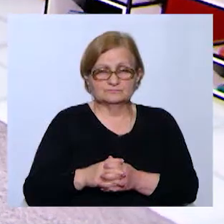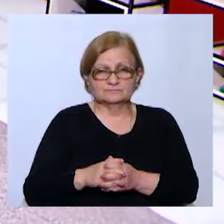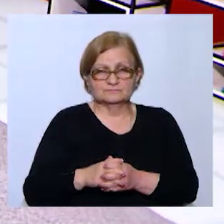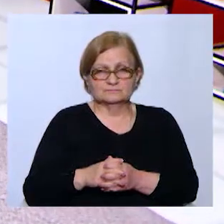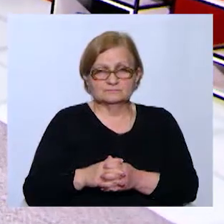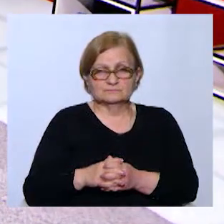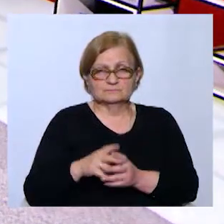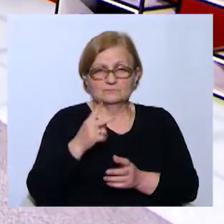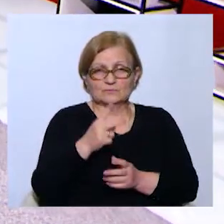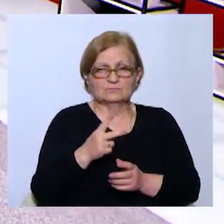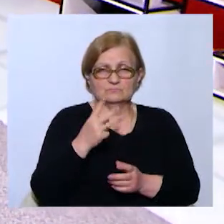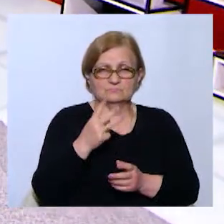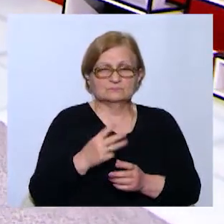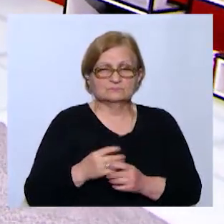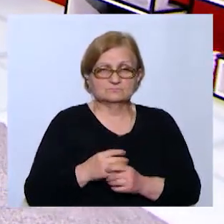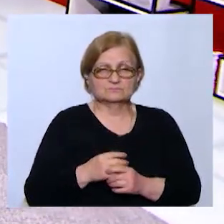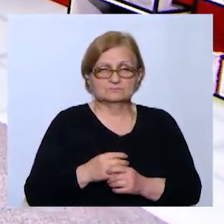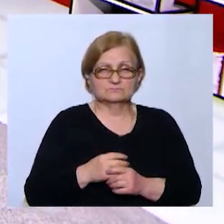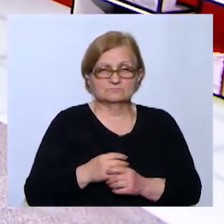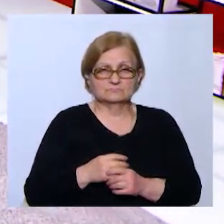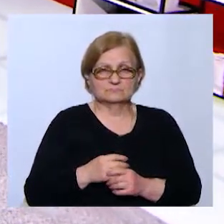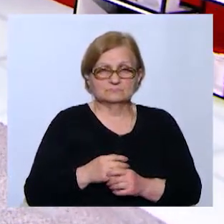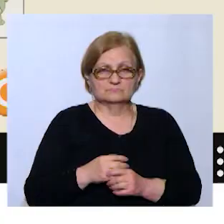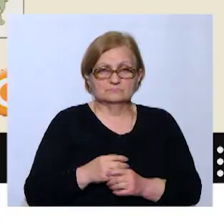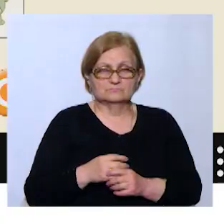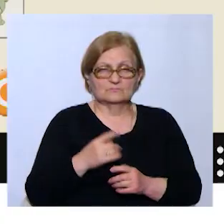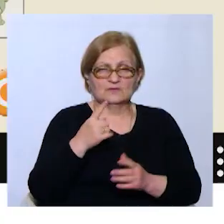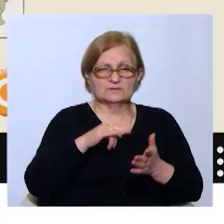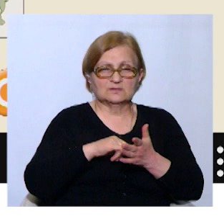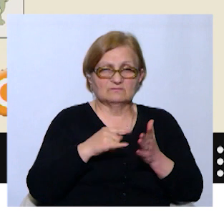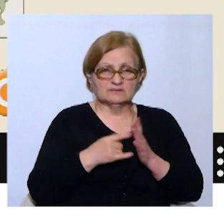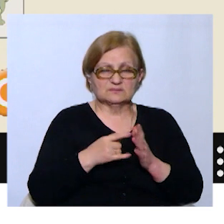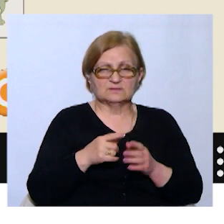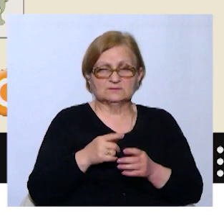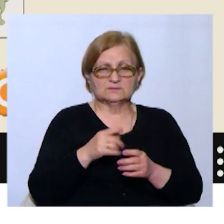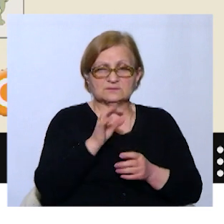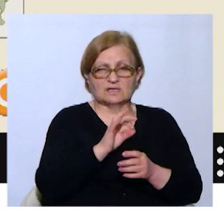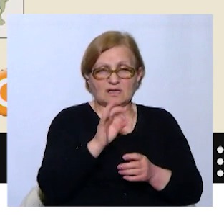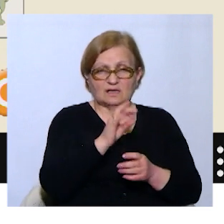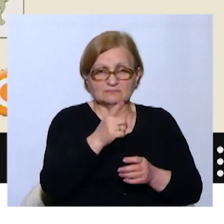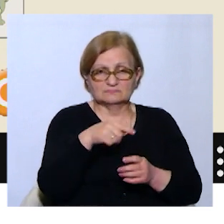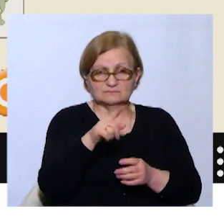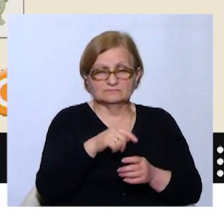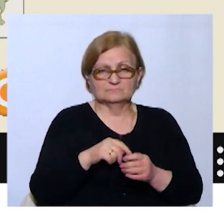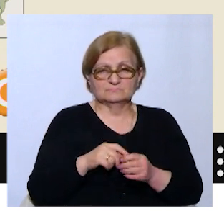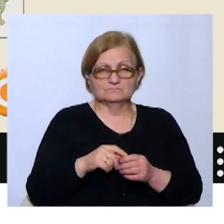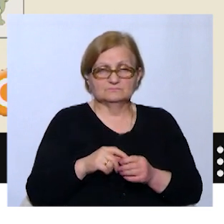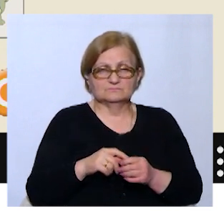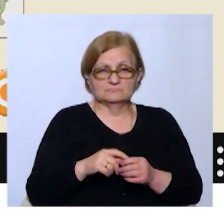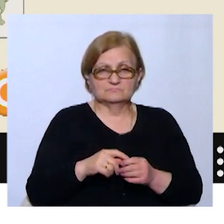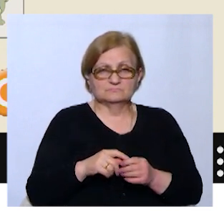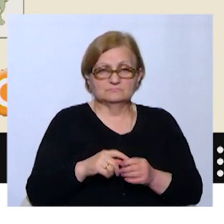1 2 მერე არის კიდე 1 კვადრატი 2 ვთქვათ. აი კიდე.